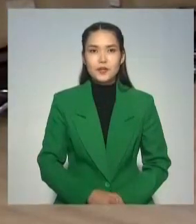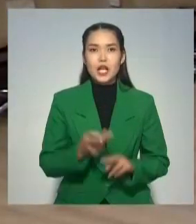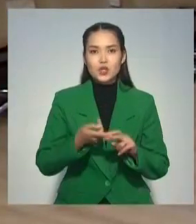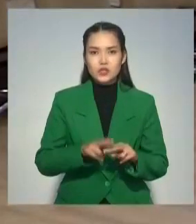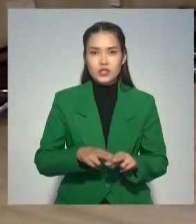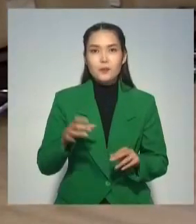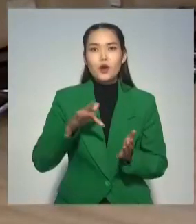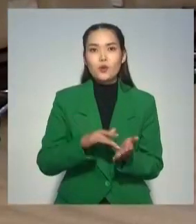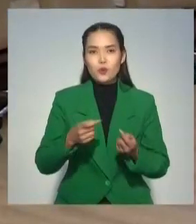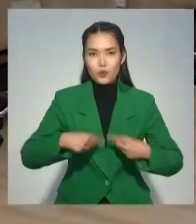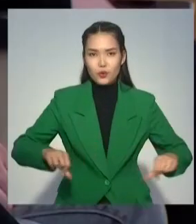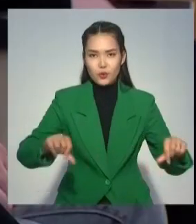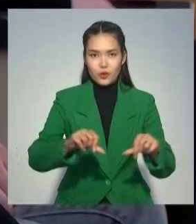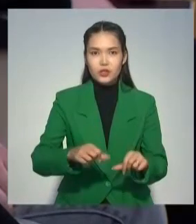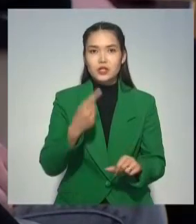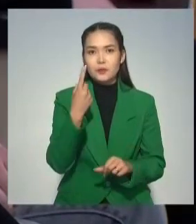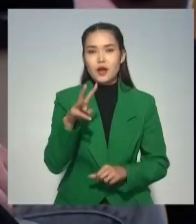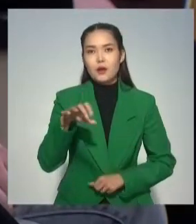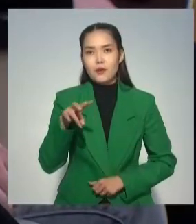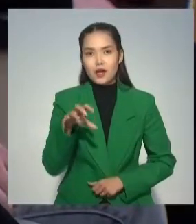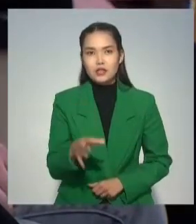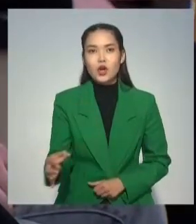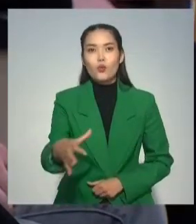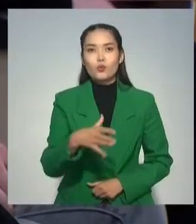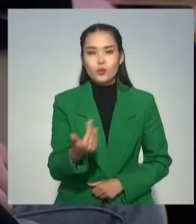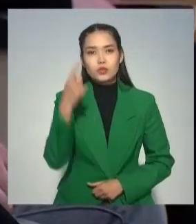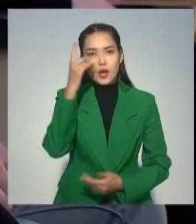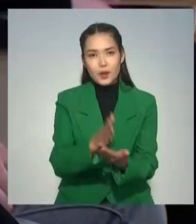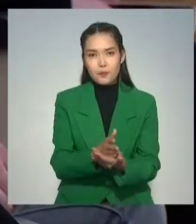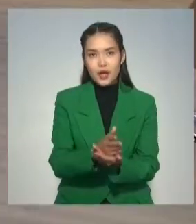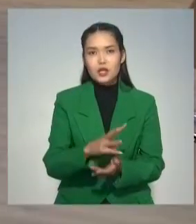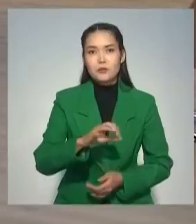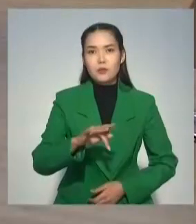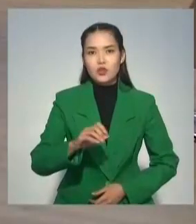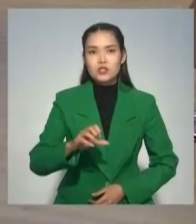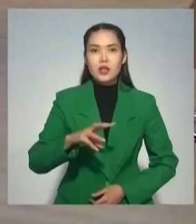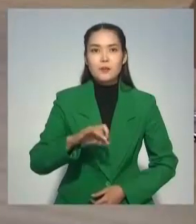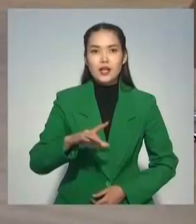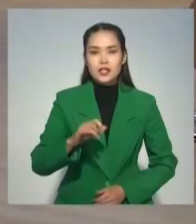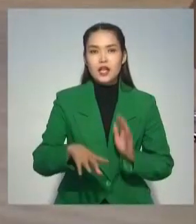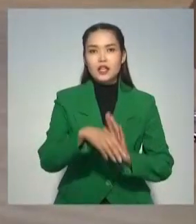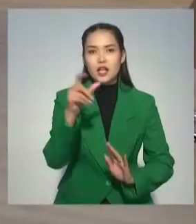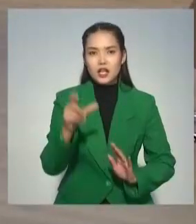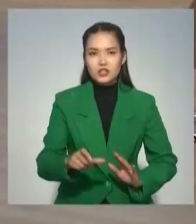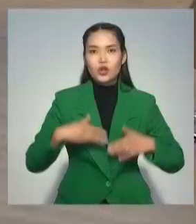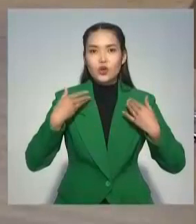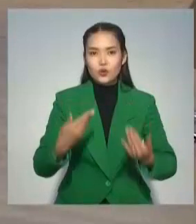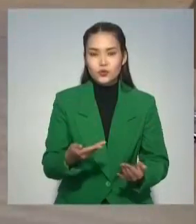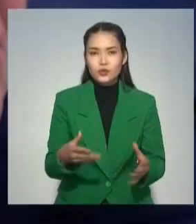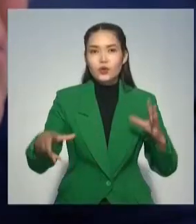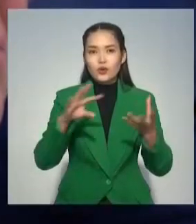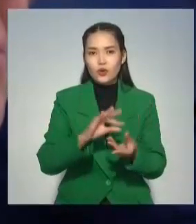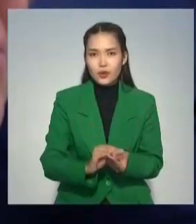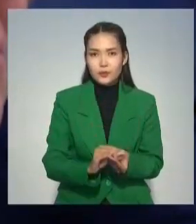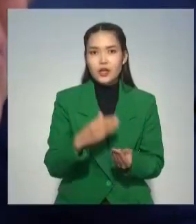Сонымен қатар, орталық сайлау комиссиясы бір мандатты округтер бойынша парламент мәжілісі мен мәслихаттарға кандидаттарды ұсыну науқанын қорытындады.